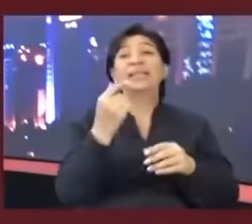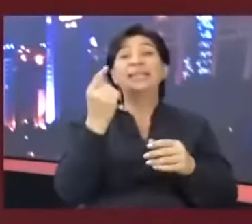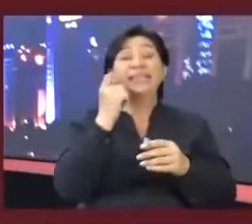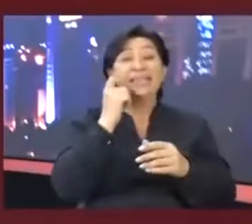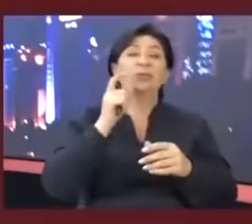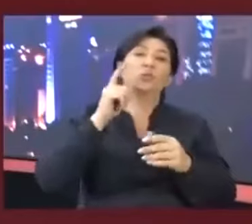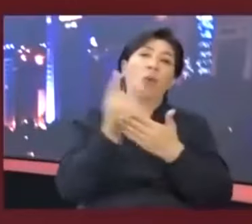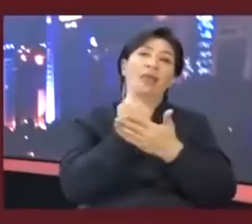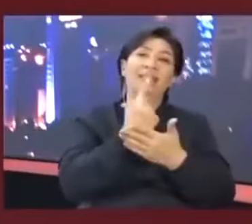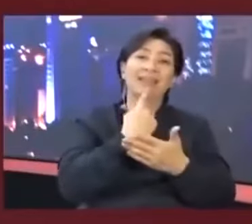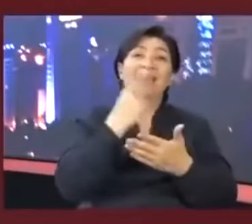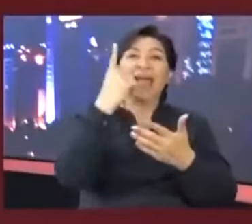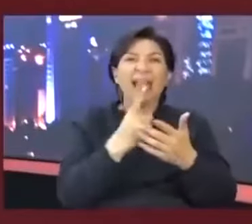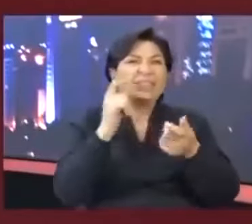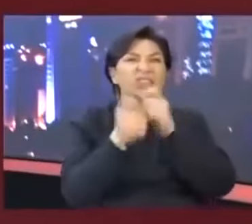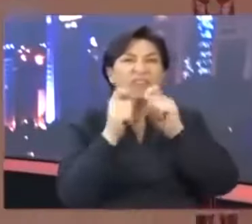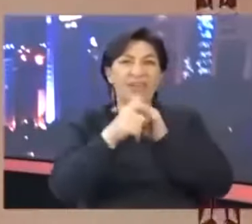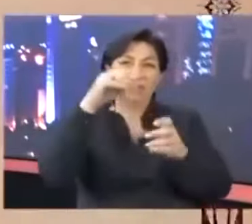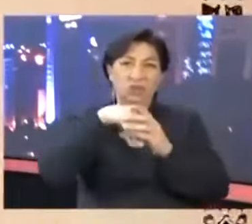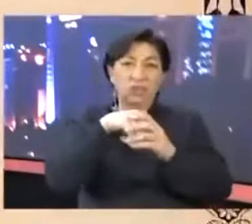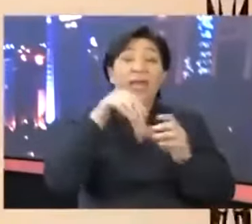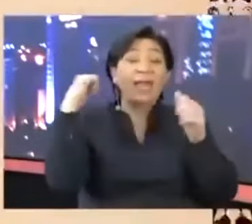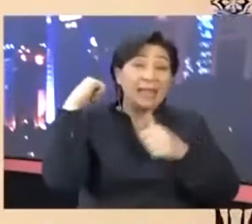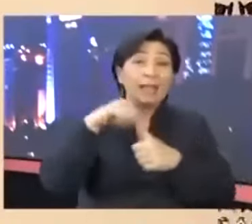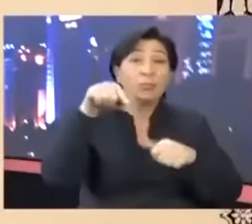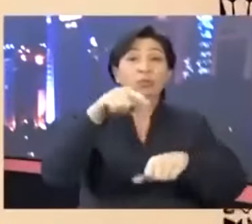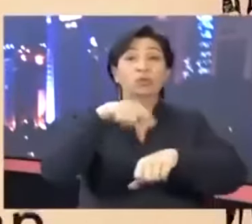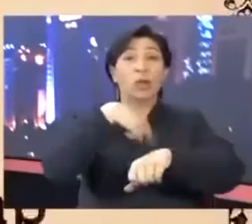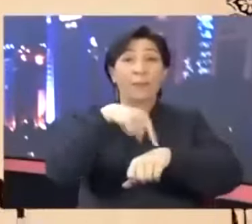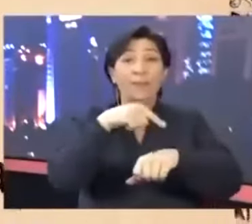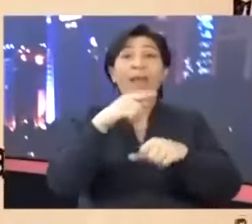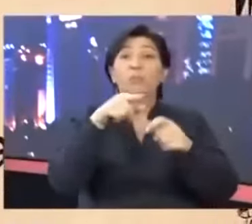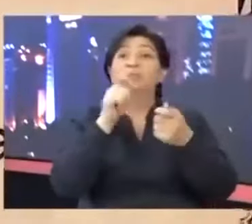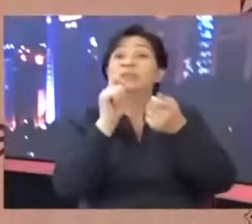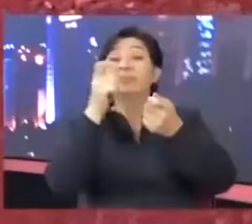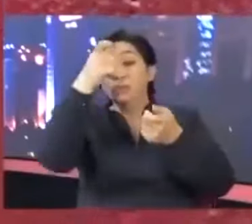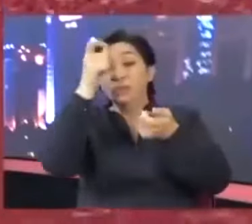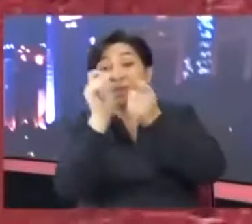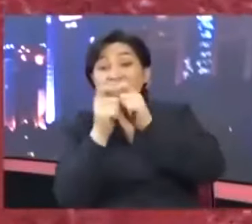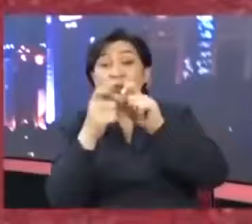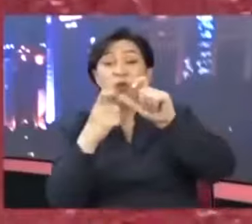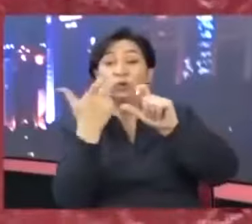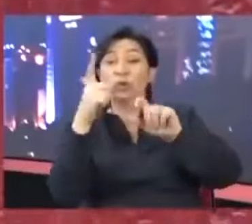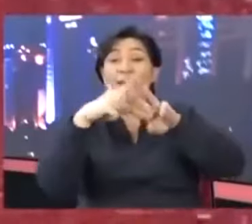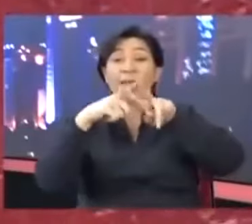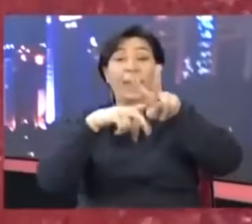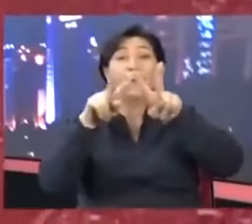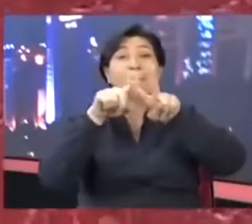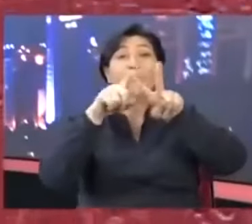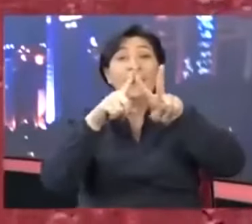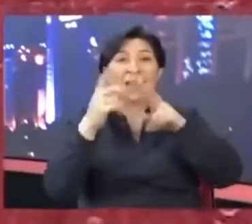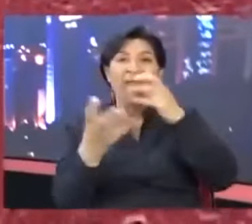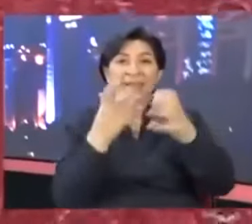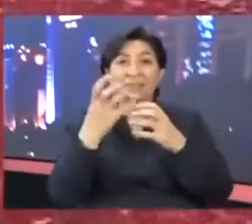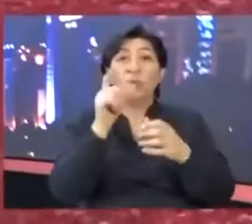mealli Türkçe tefsiri ilkler arasındadır yine bu dönemde Şemsettin Yeşil'in tefsiri Süleyman Ateş'in 12 ciltlik Yüce